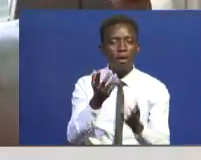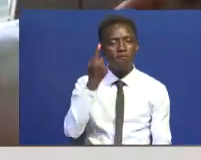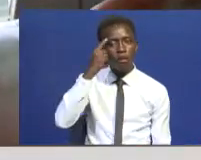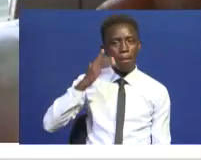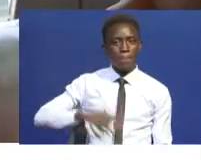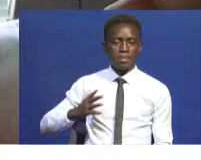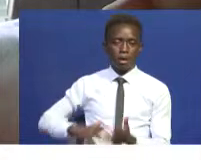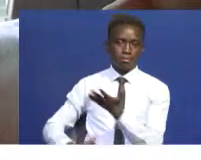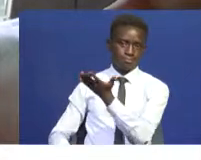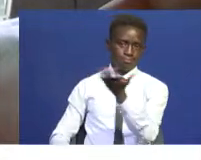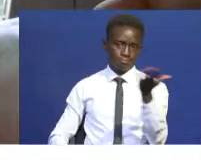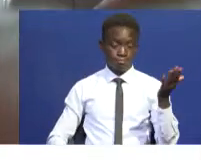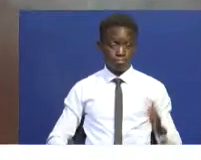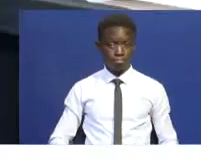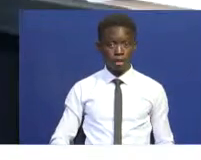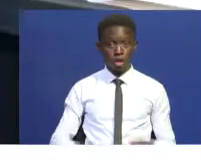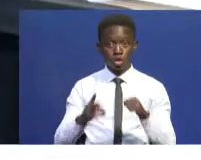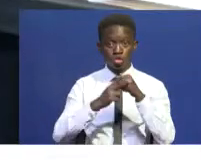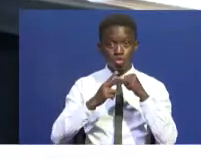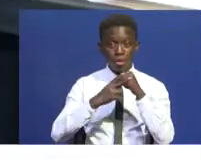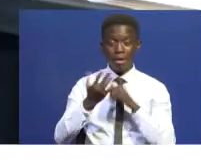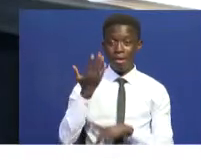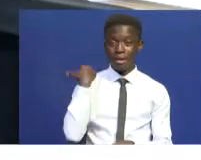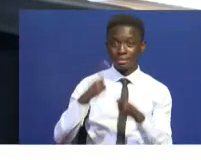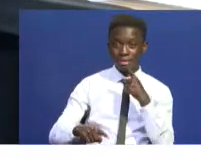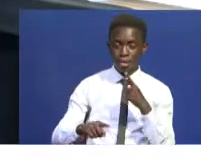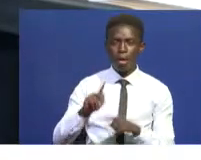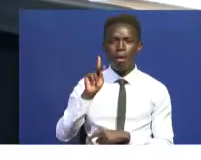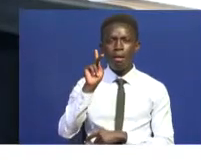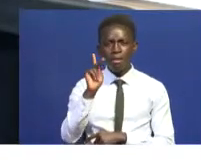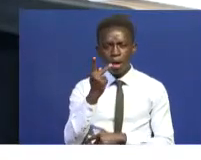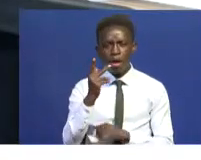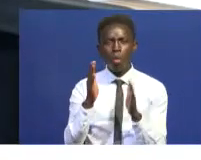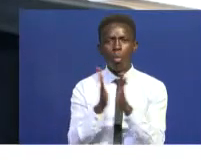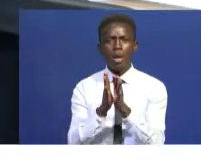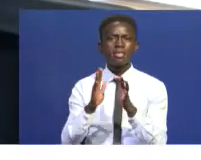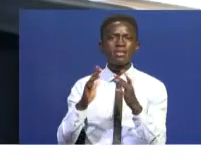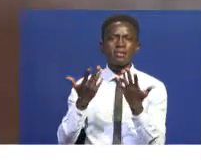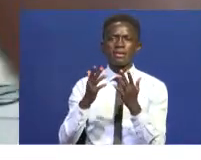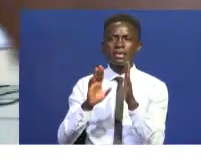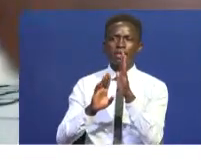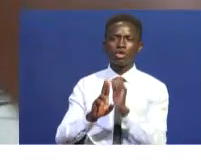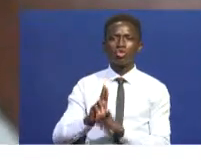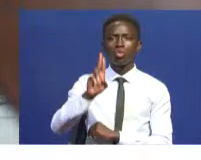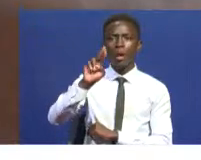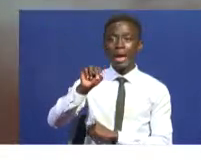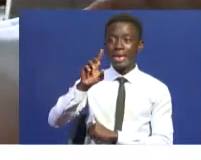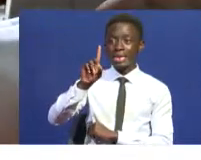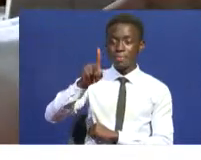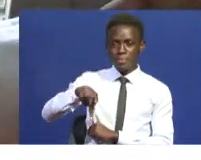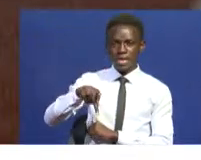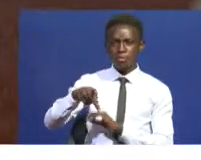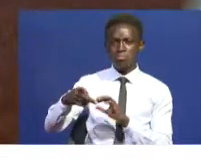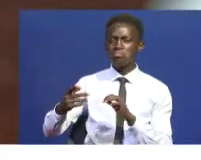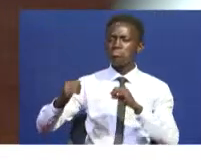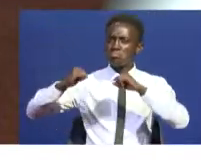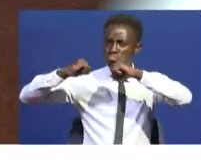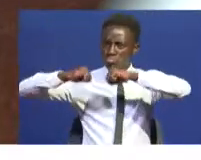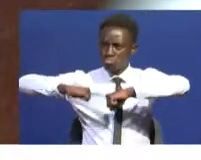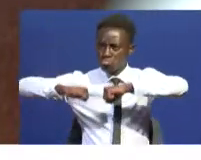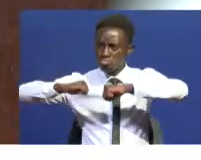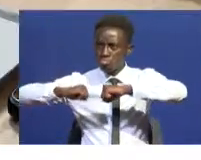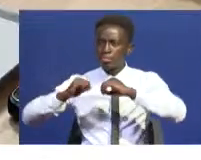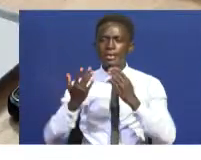Mnamo mwezi Julai mwaka jana, Kenya na shirika la maendeleo la Umoja wa Mataifa UNDP zilikubaliana